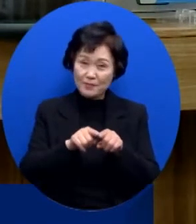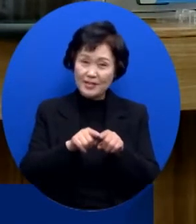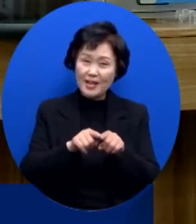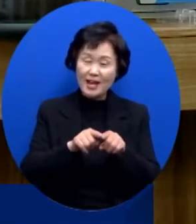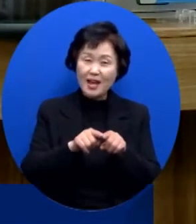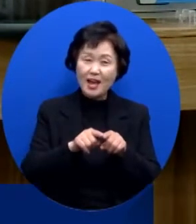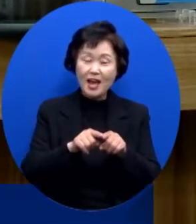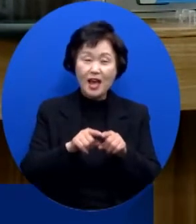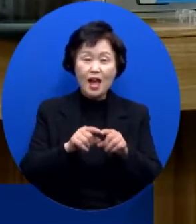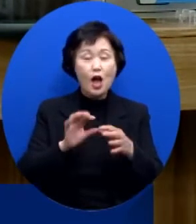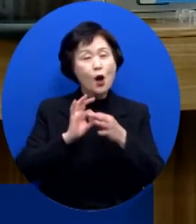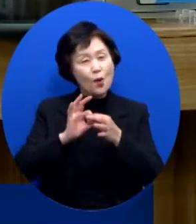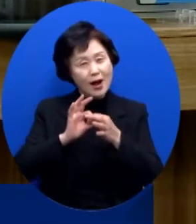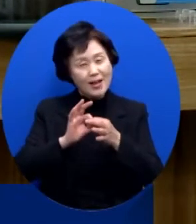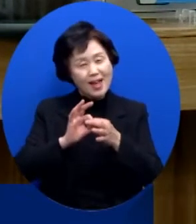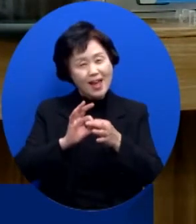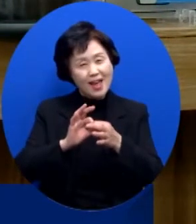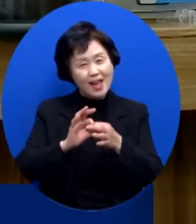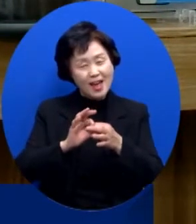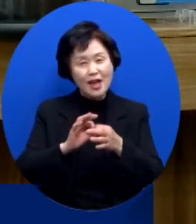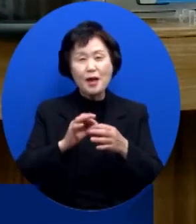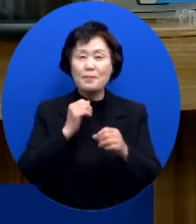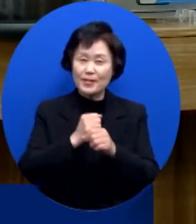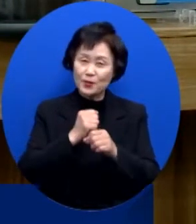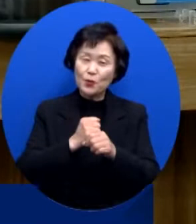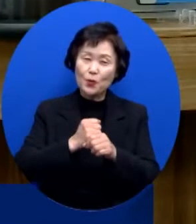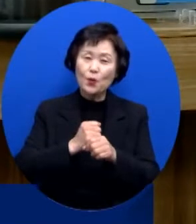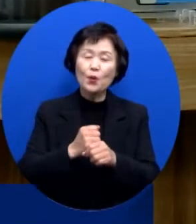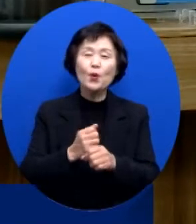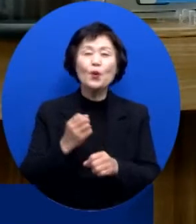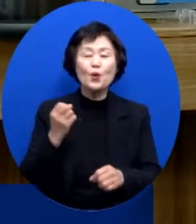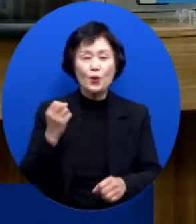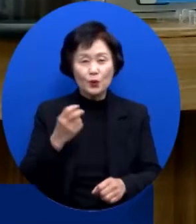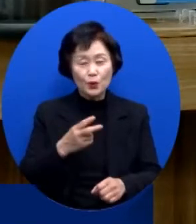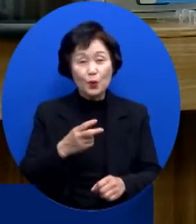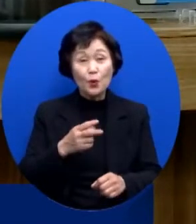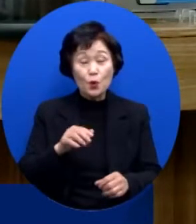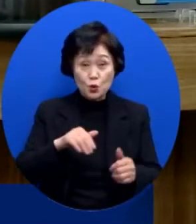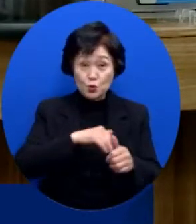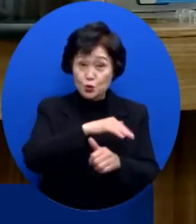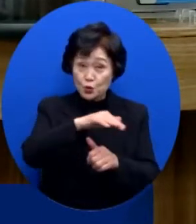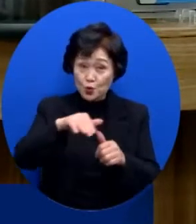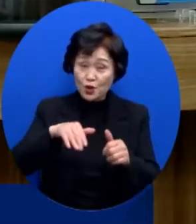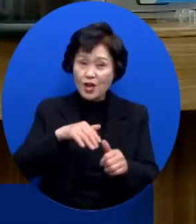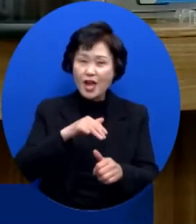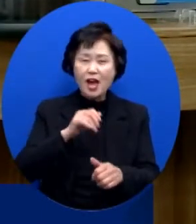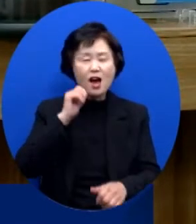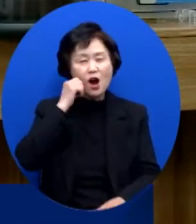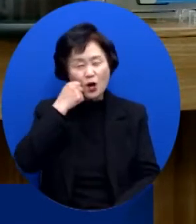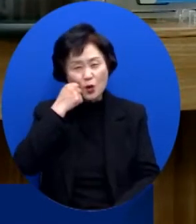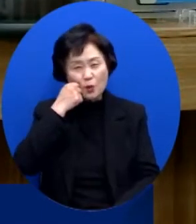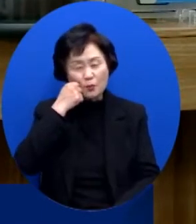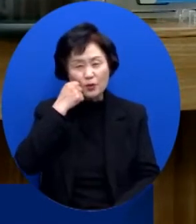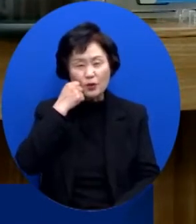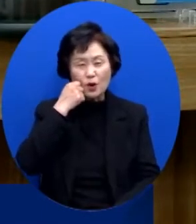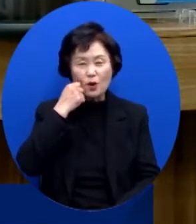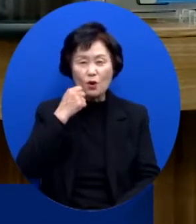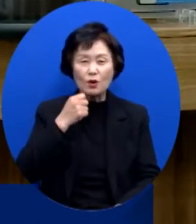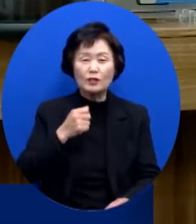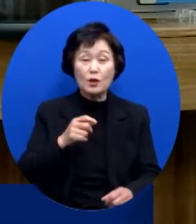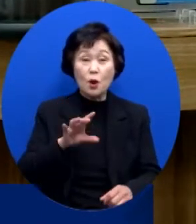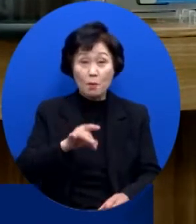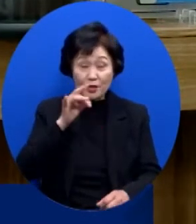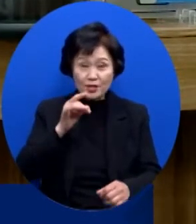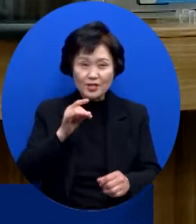굉장히 유대를 많이 해왔어요. 그리고 이제 우리 교유의 애로나 민원사항은 내 최우선적으로